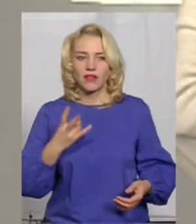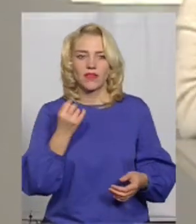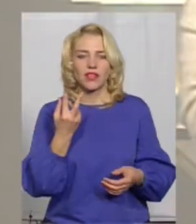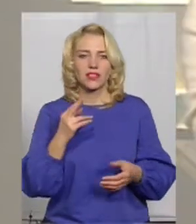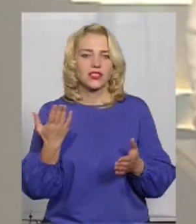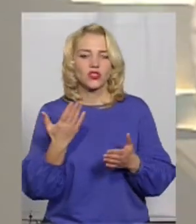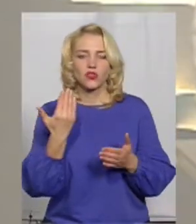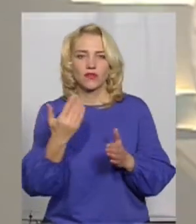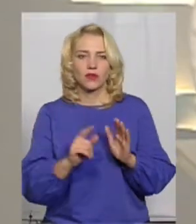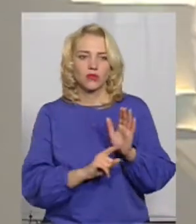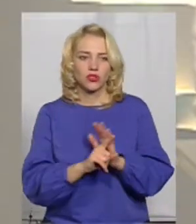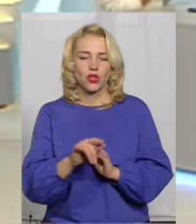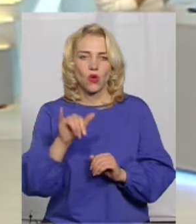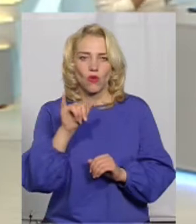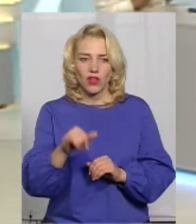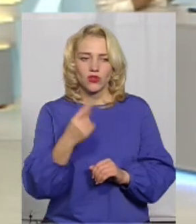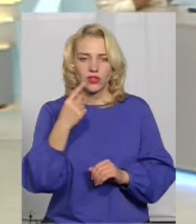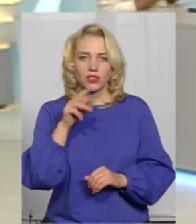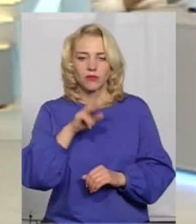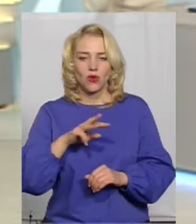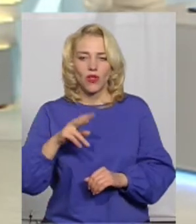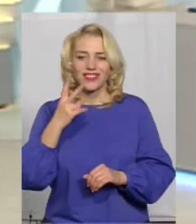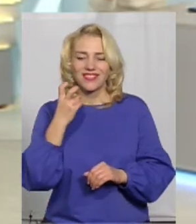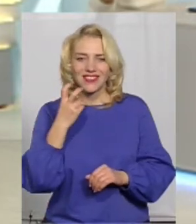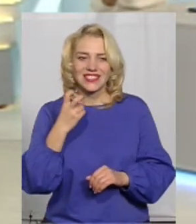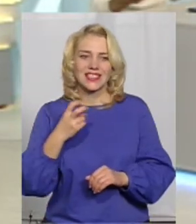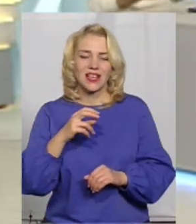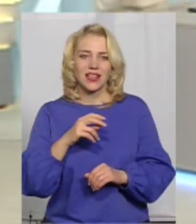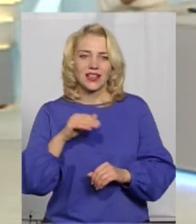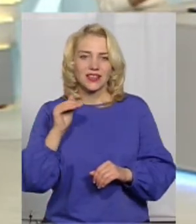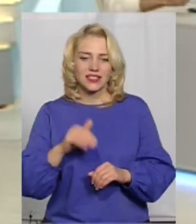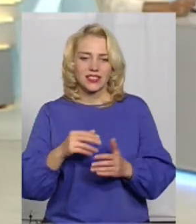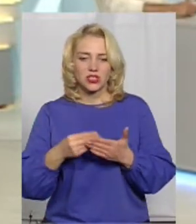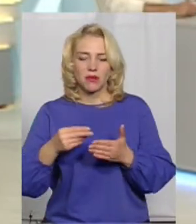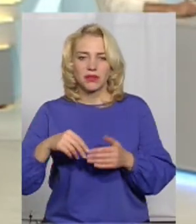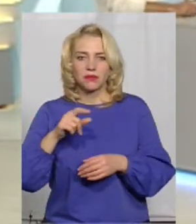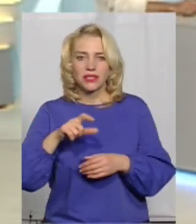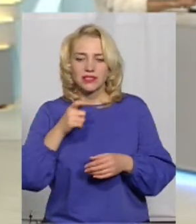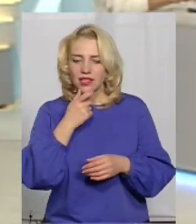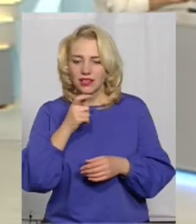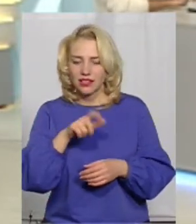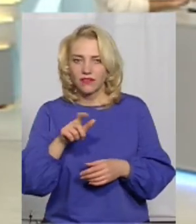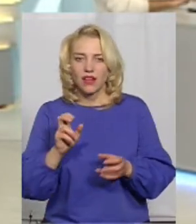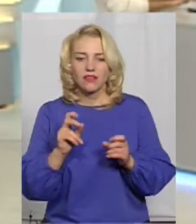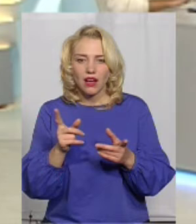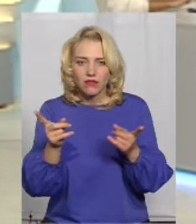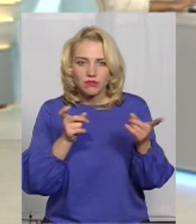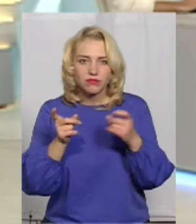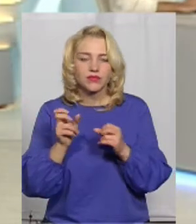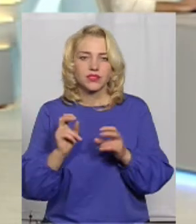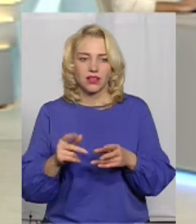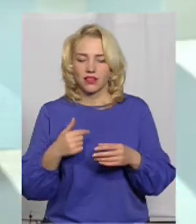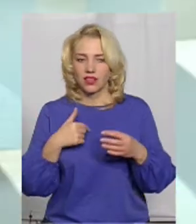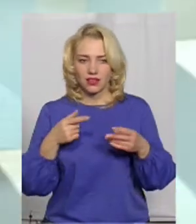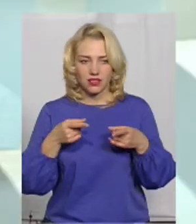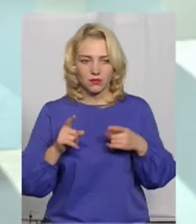починали? У вас 1 200 000 підписників. 1 000 000. Як ви привернули їх увагу до себе? Насправді, я ніколи